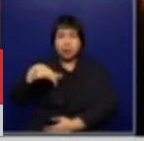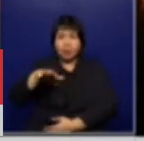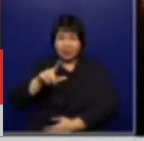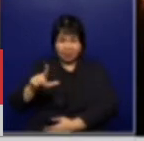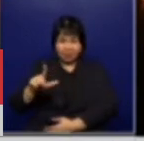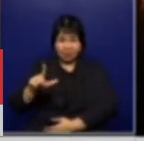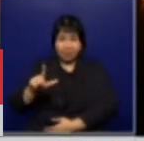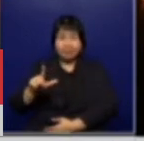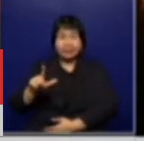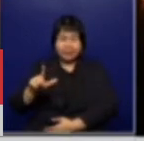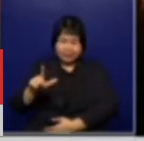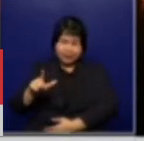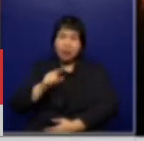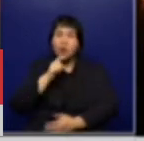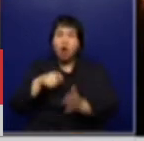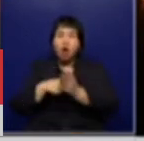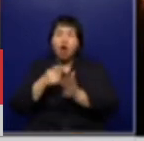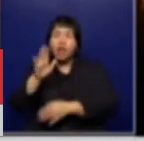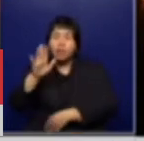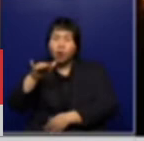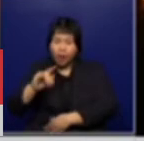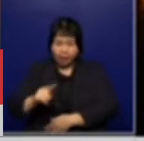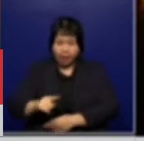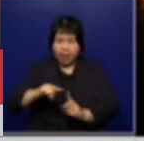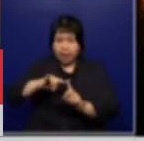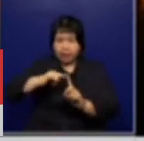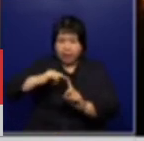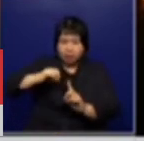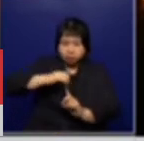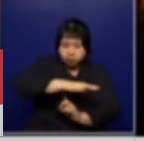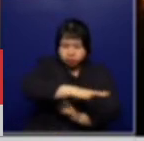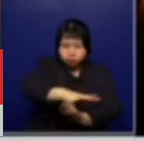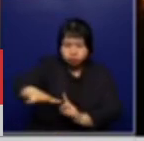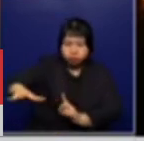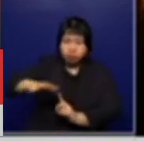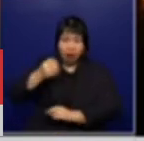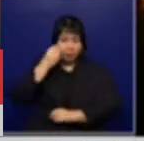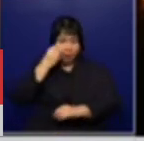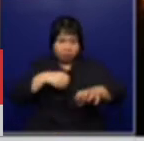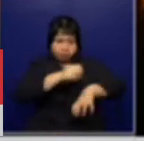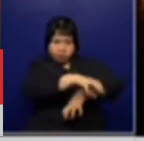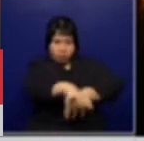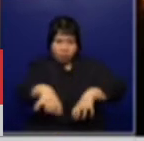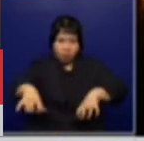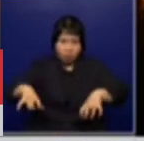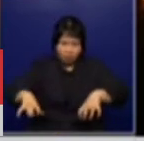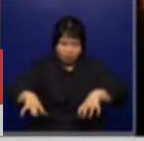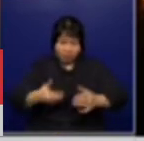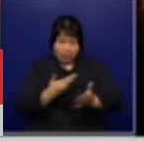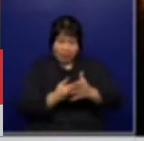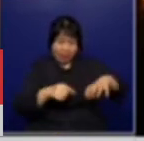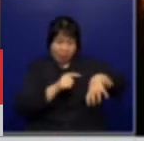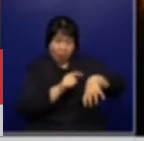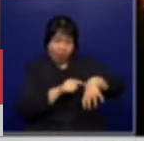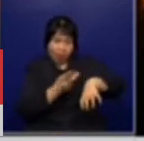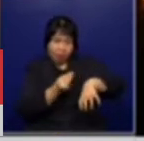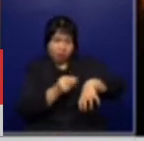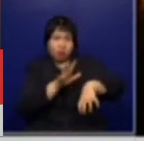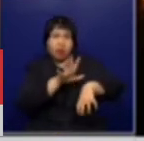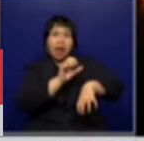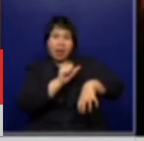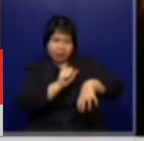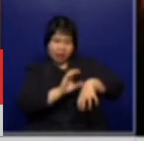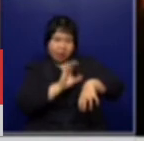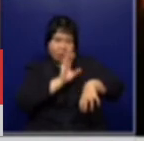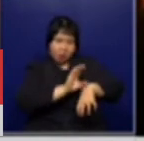าทค่ะอ้างว่าเพื่อให้ครอบคลุม 24,700 หมู่บ้านเฉลี่ยแล้วค่ะ1หมู่บ้านใช้งบประมาณไป 500,000 บาท